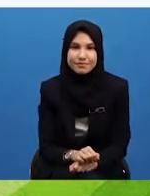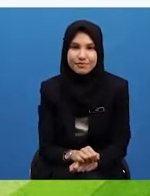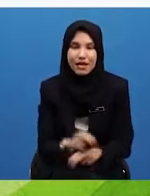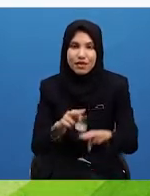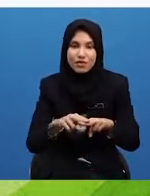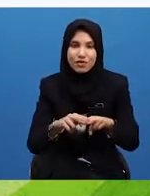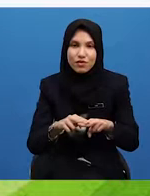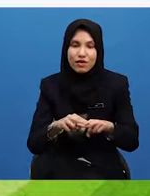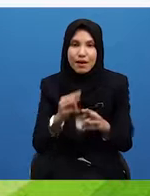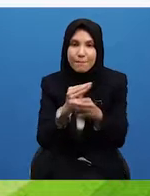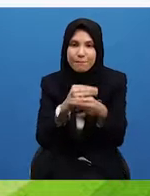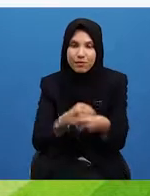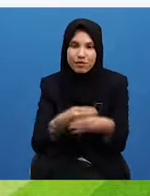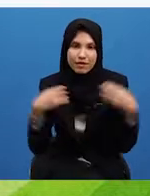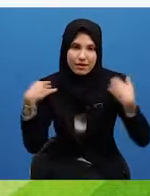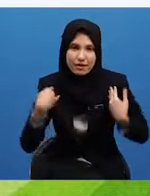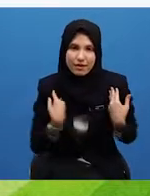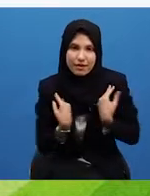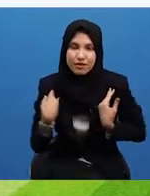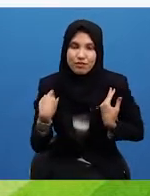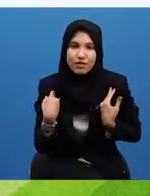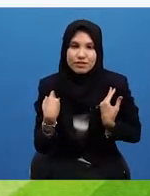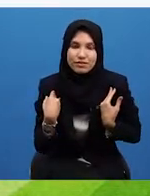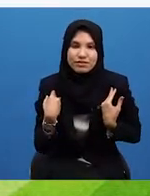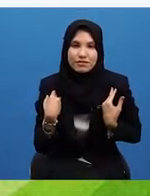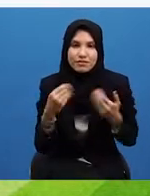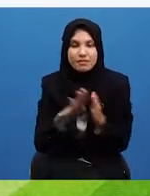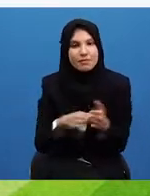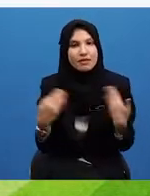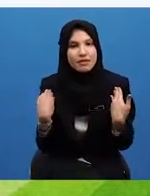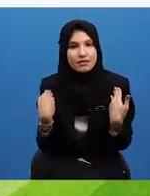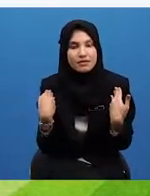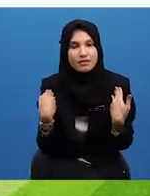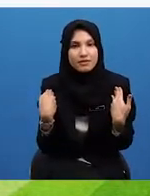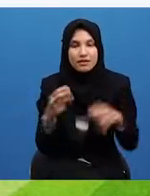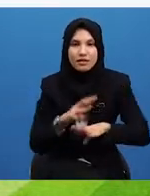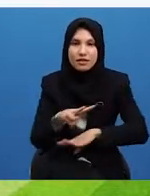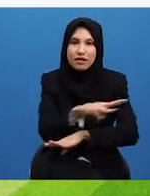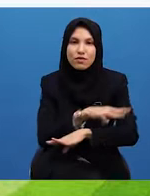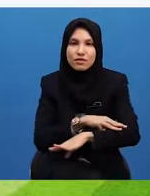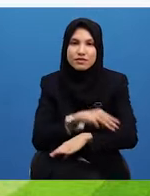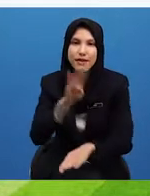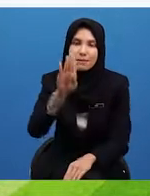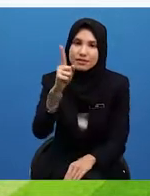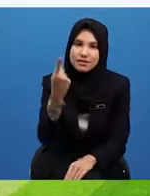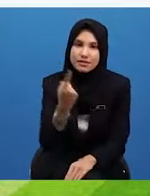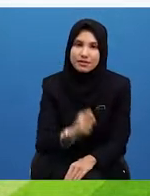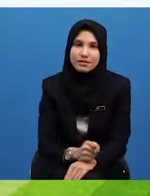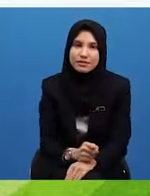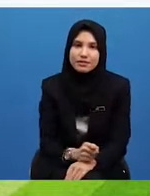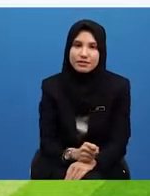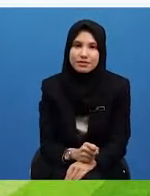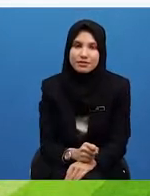Haiwan yang berada di kawasan di sahaja yang akan